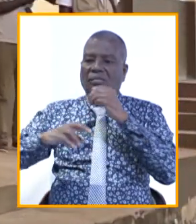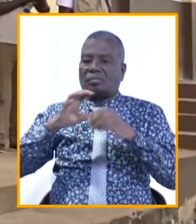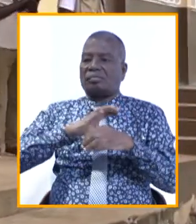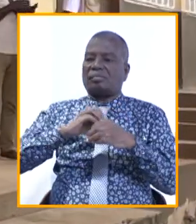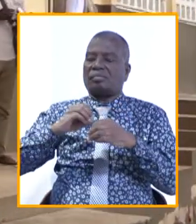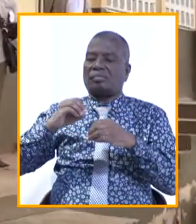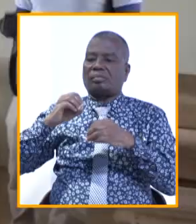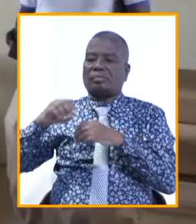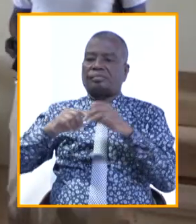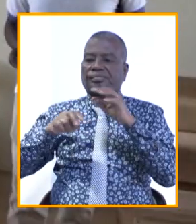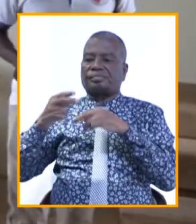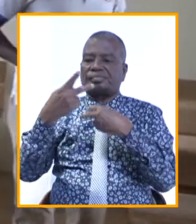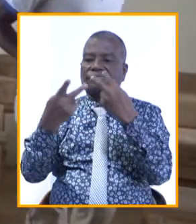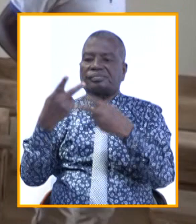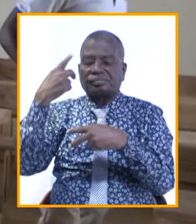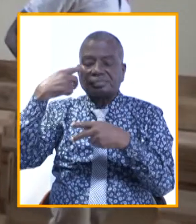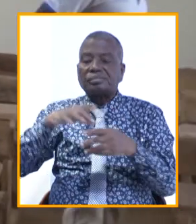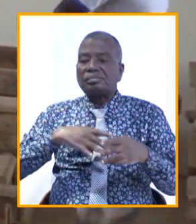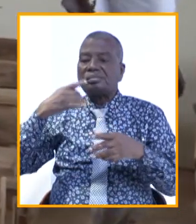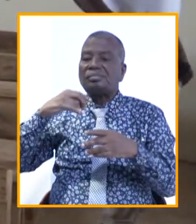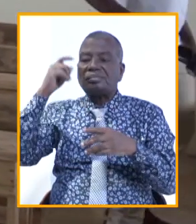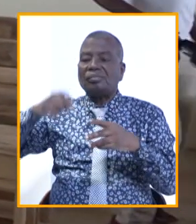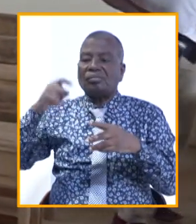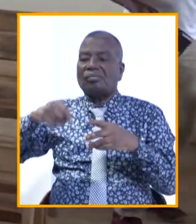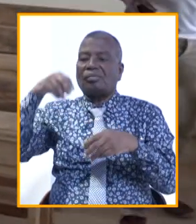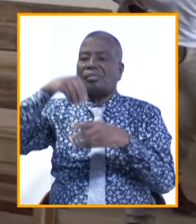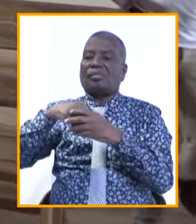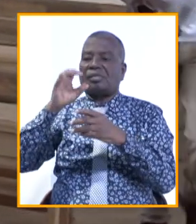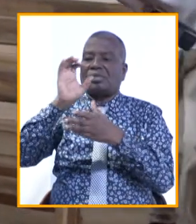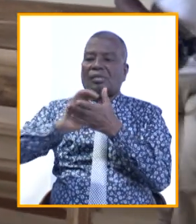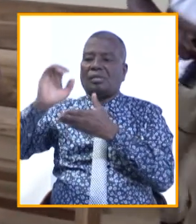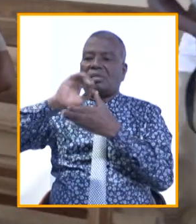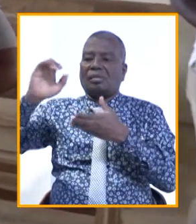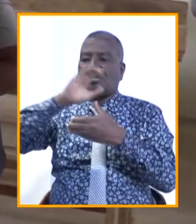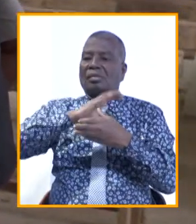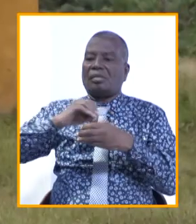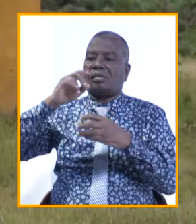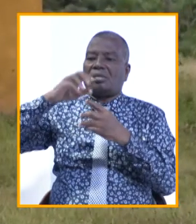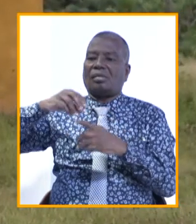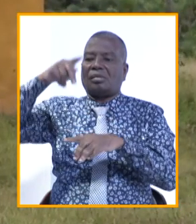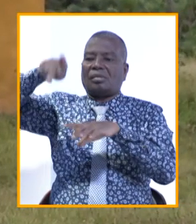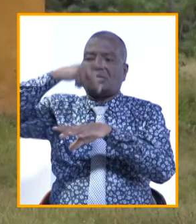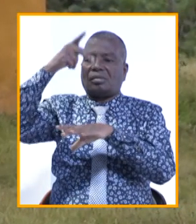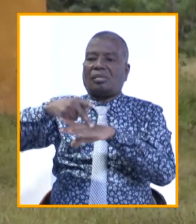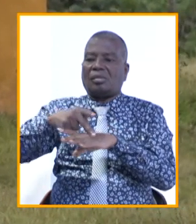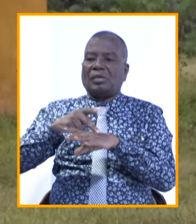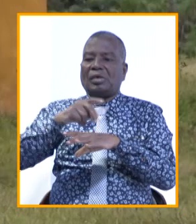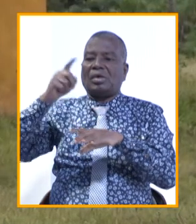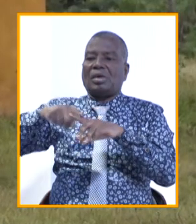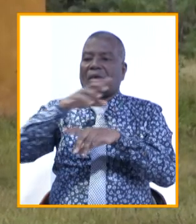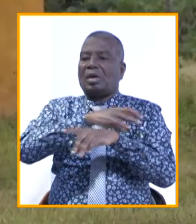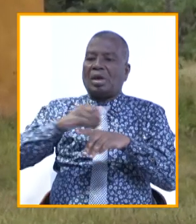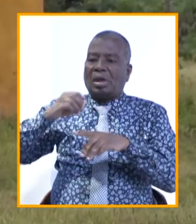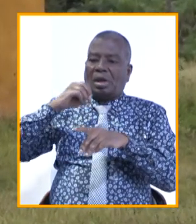Niébitiassa, y fait un tour afin d'estimer les besoins. Dans ce collège, le principal défi à relever, l'extension de l'école